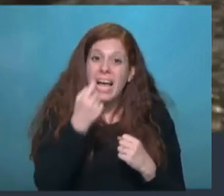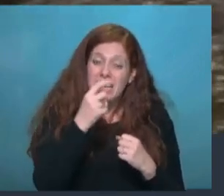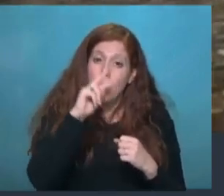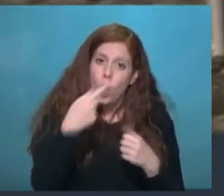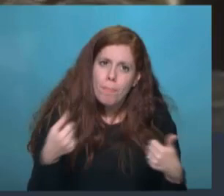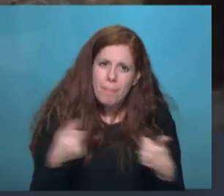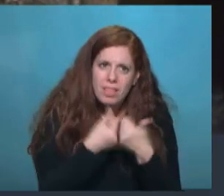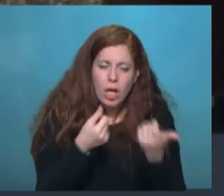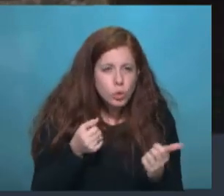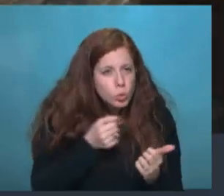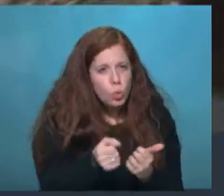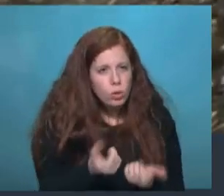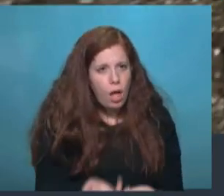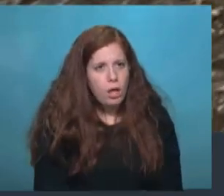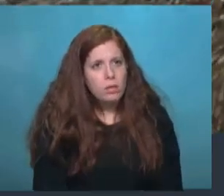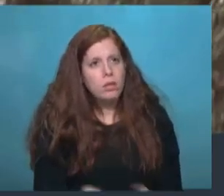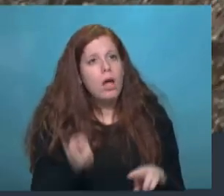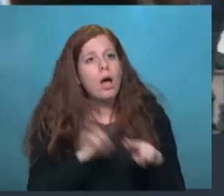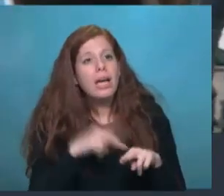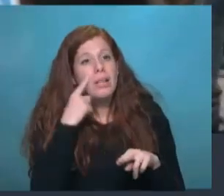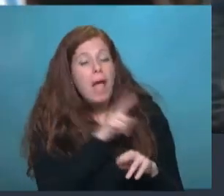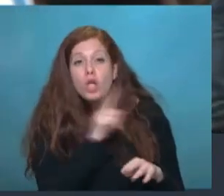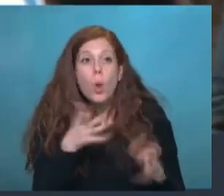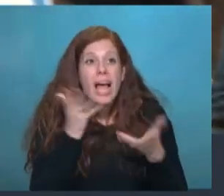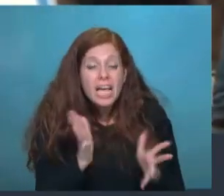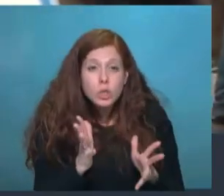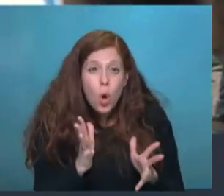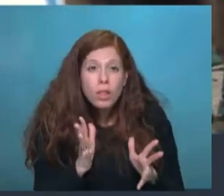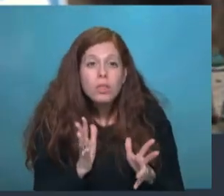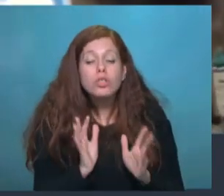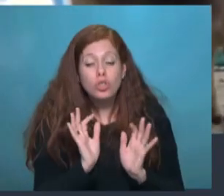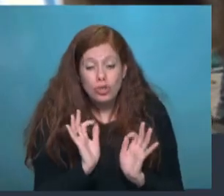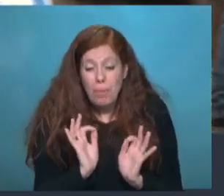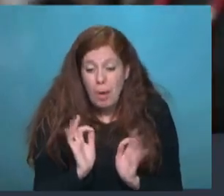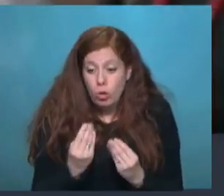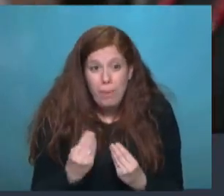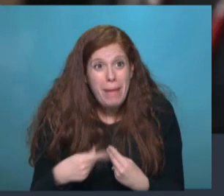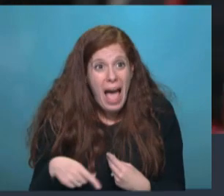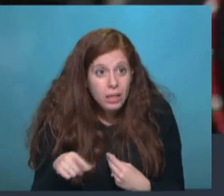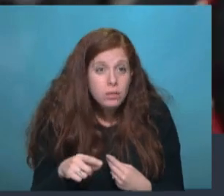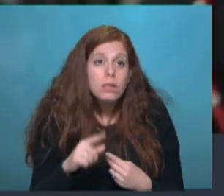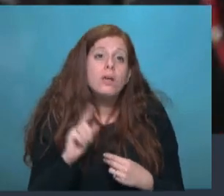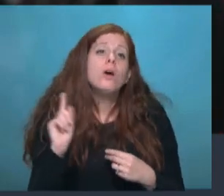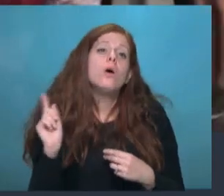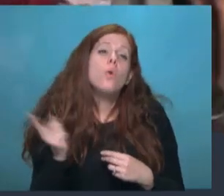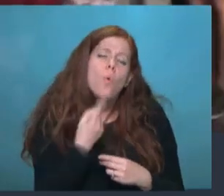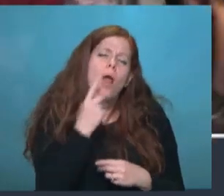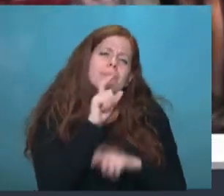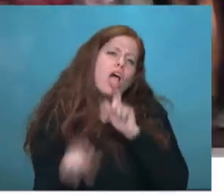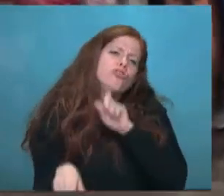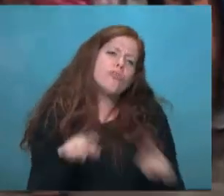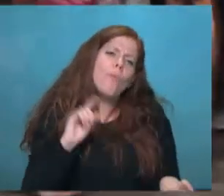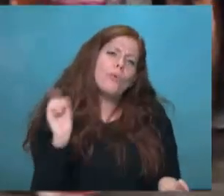שוב. אבל כך נדמה, עד שלא יקרה אסון, שנמצא ממש מעבר לפינה, כולם יאשימו את כולם,